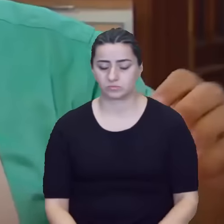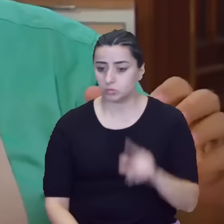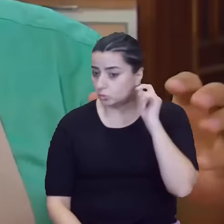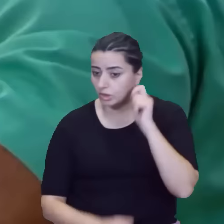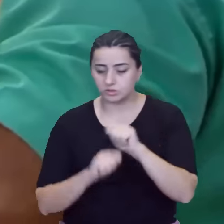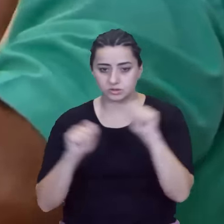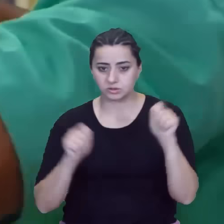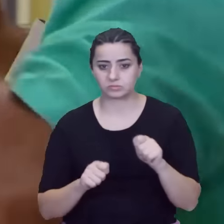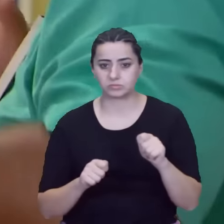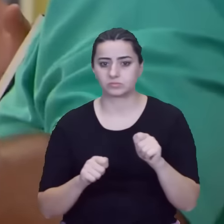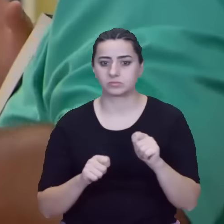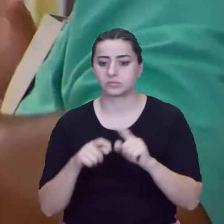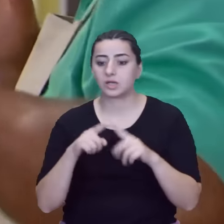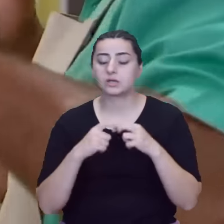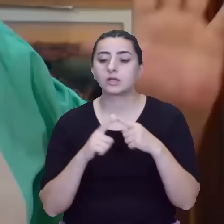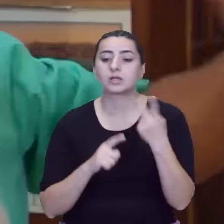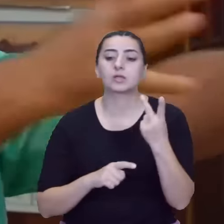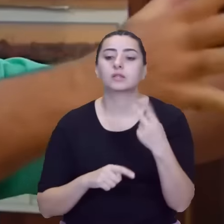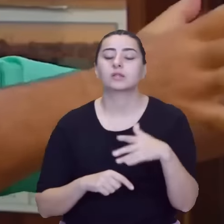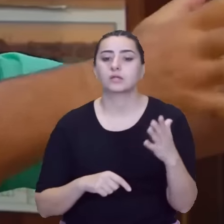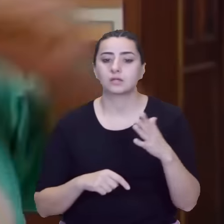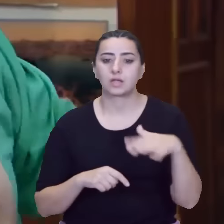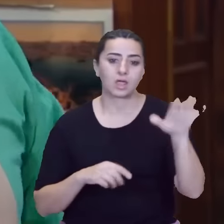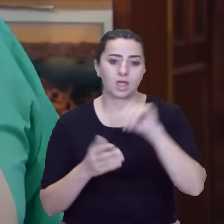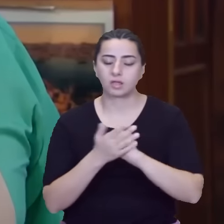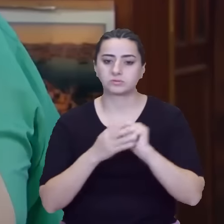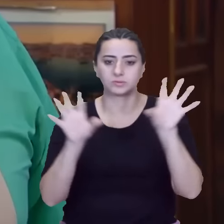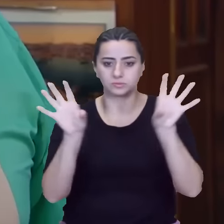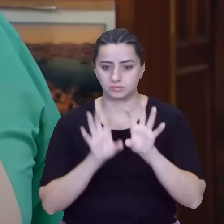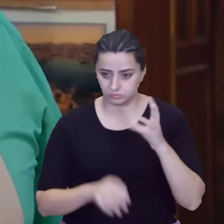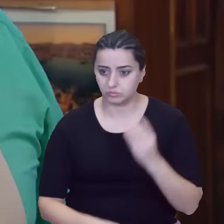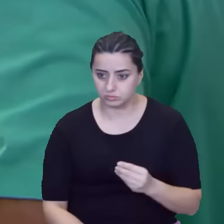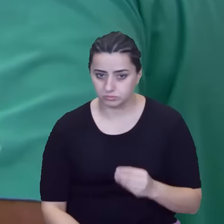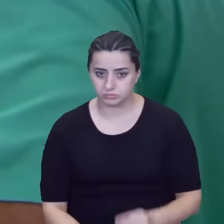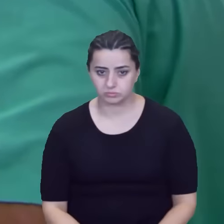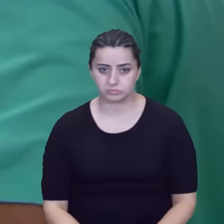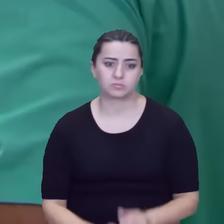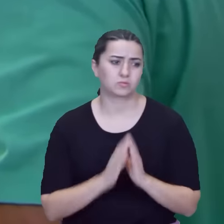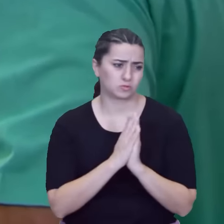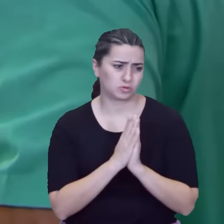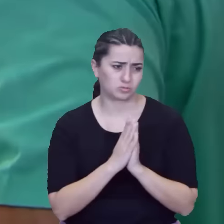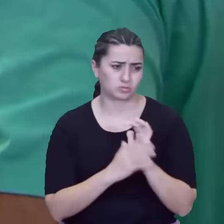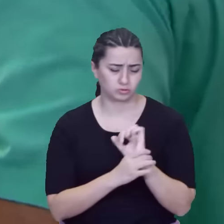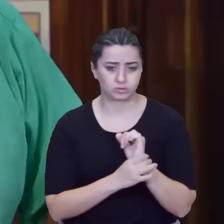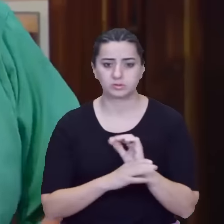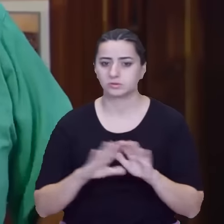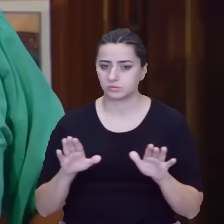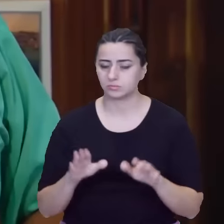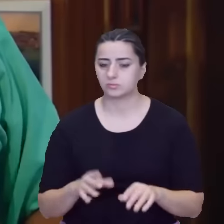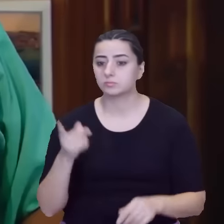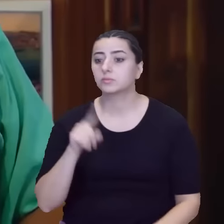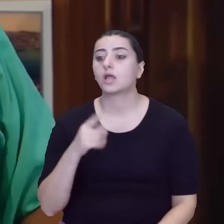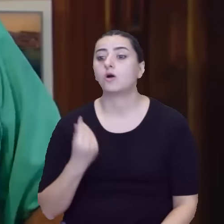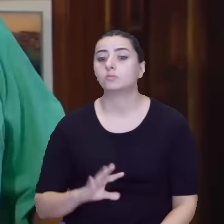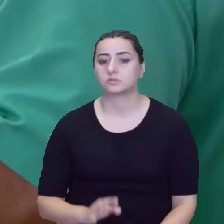Çekelim o kulaklarını. Bu sadece TRT 2 değil. Nikah kanalı var. Hepsini birden alır. Pardon usta, özür diliyorum ya. Tamam, bir